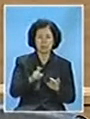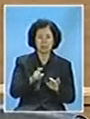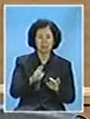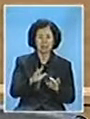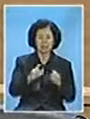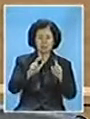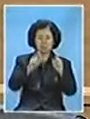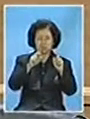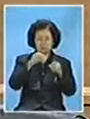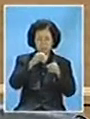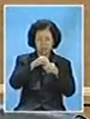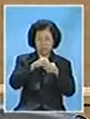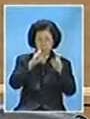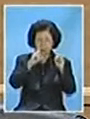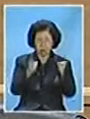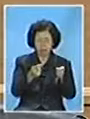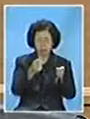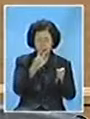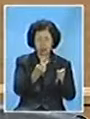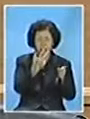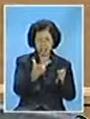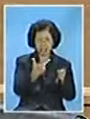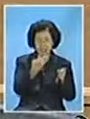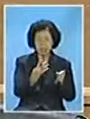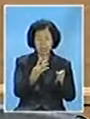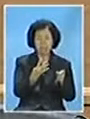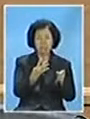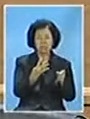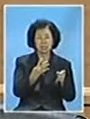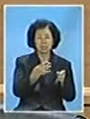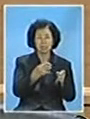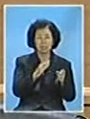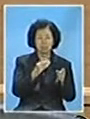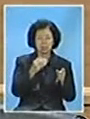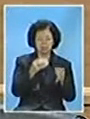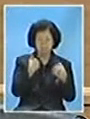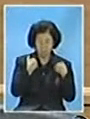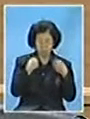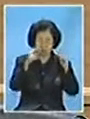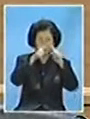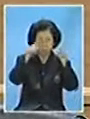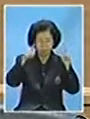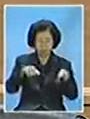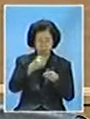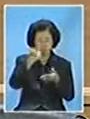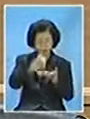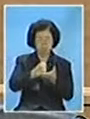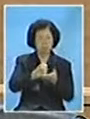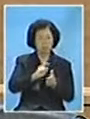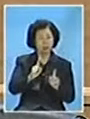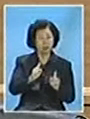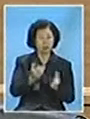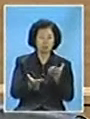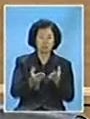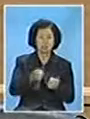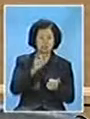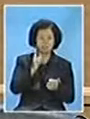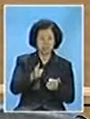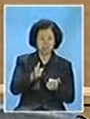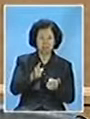งเล็บ2 3หรือ4แม้จะมีใบอนุญาตก็ตามบางทีเป็นคณบดีผมกราบเรียนท่านว่